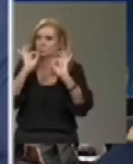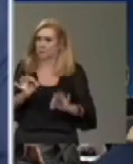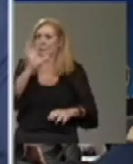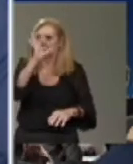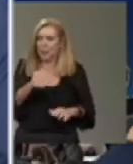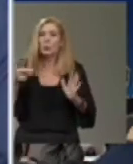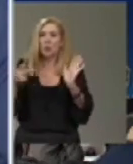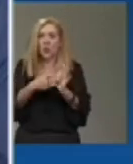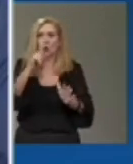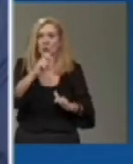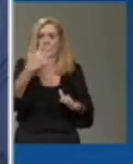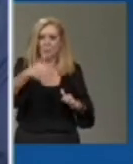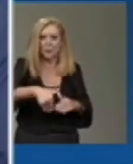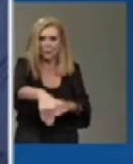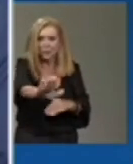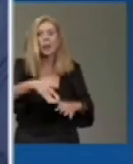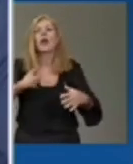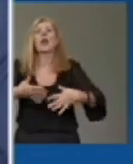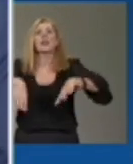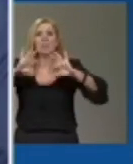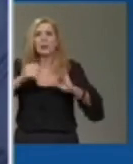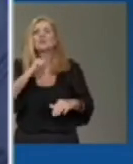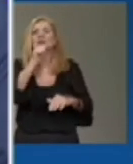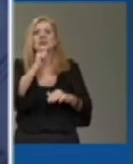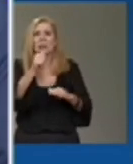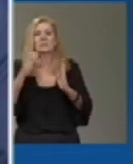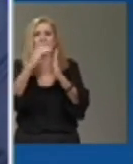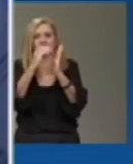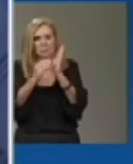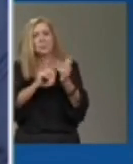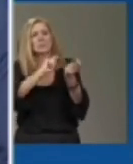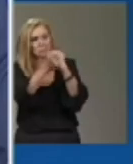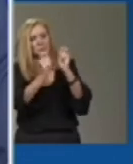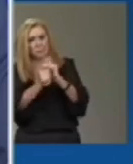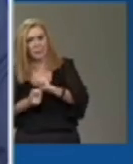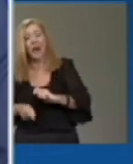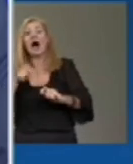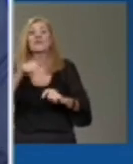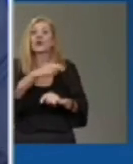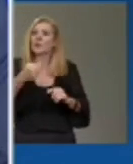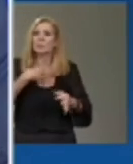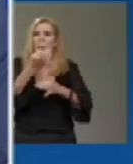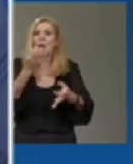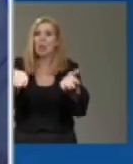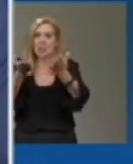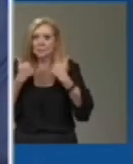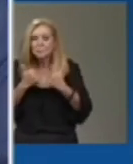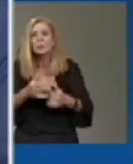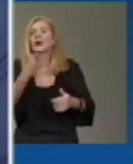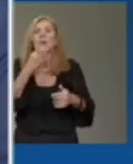αδεδυ και από την δε μαζί έκαναν την συγκεκριμένη ανακοίνωση κοινή ανακοίνωση μετά από επίσκεψη στη ρόδο αν